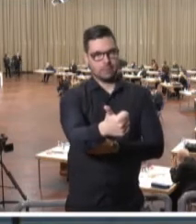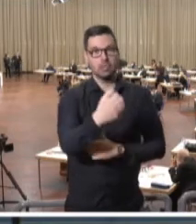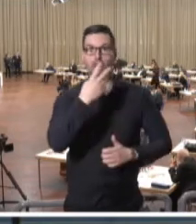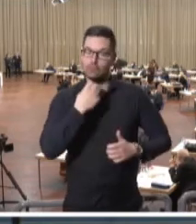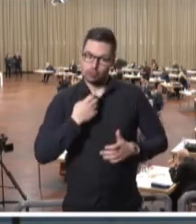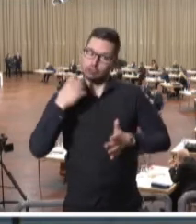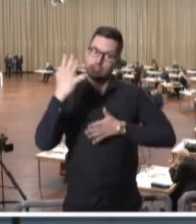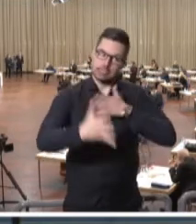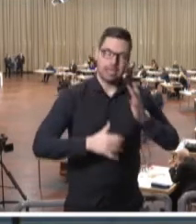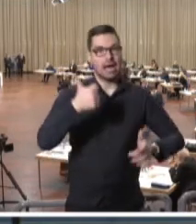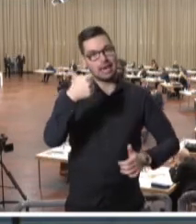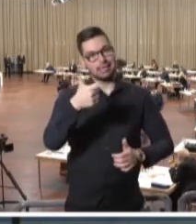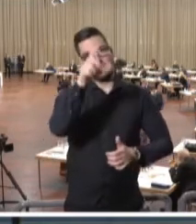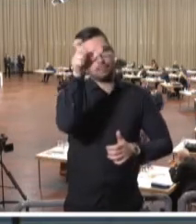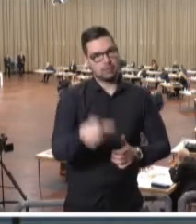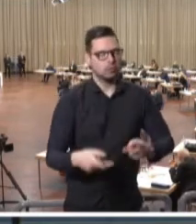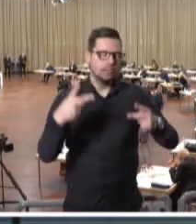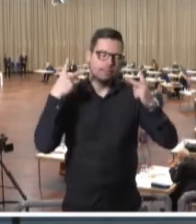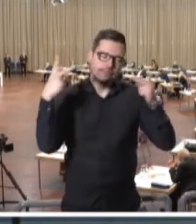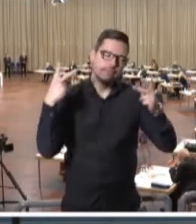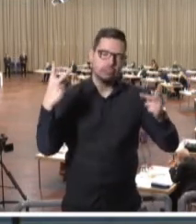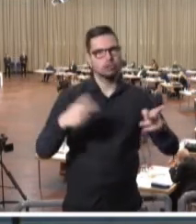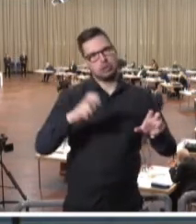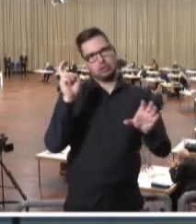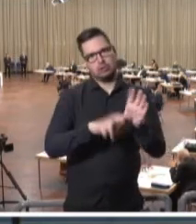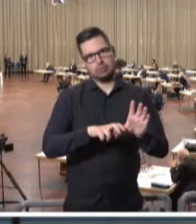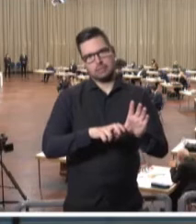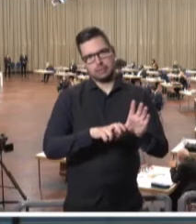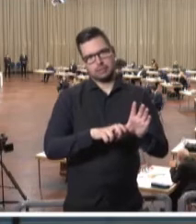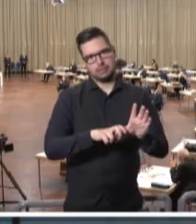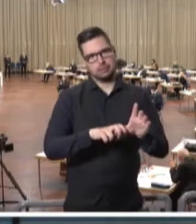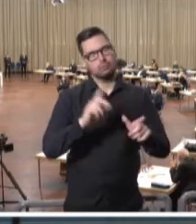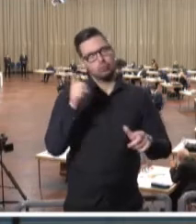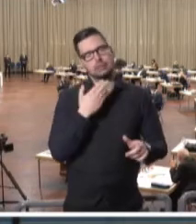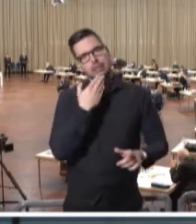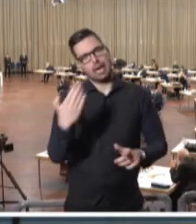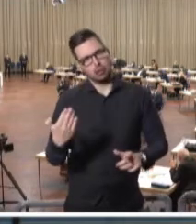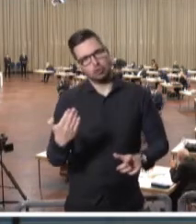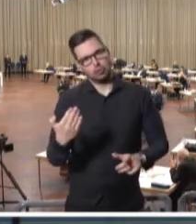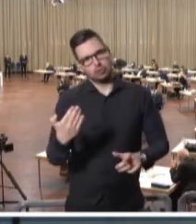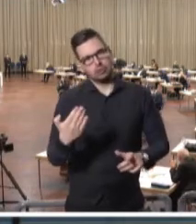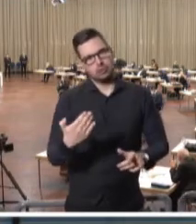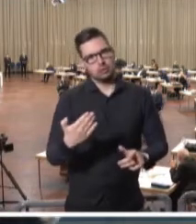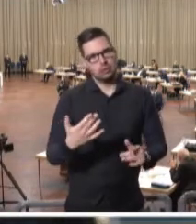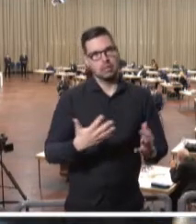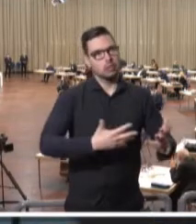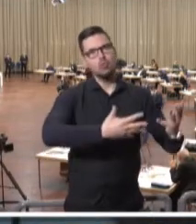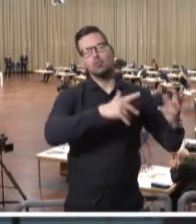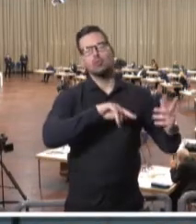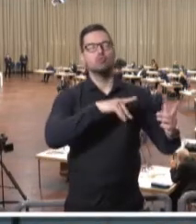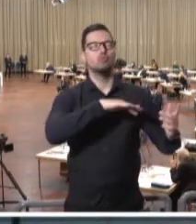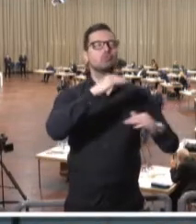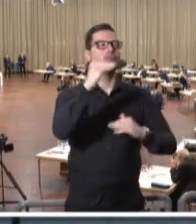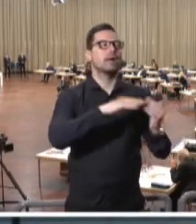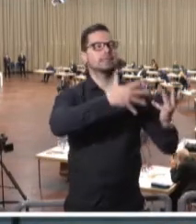einem, der maßgeblich daran mitgewirkt hat, zunächst einmal ganz besonders zu danken. Nach jahrzehntelanger gewerkschaftlicher